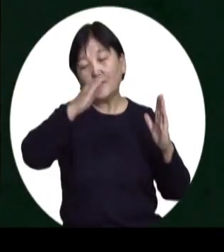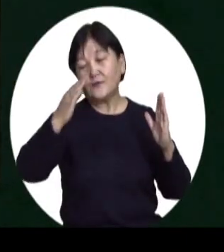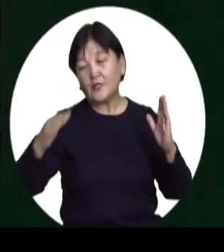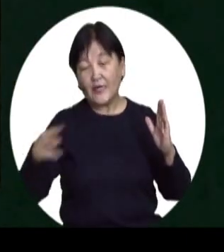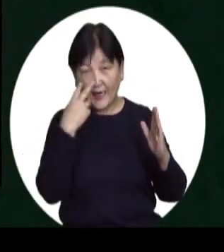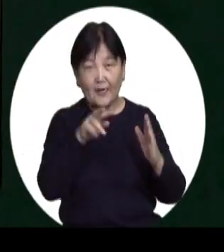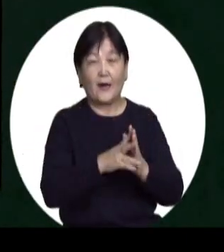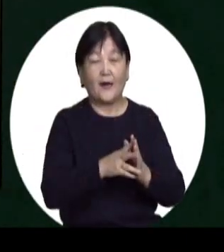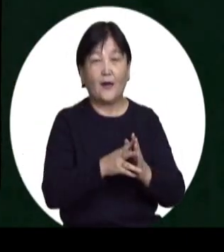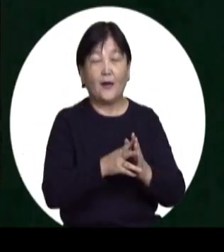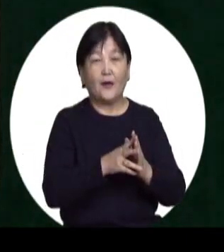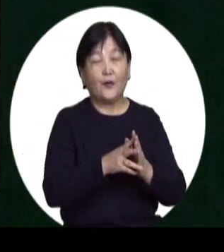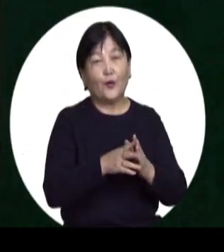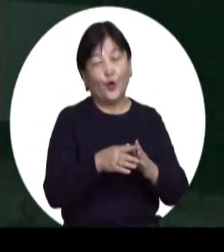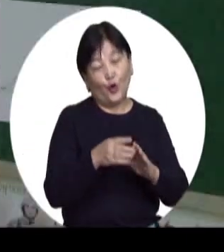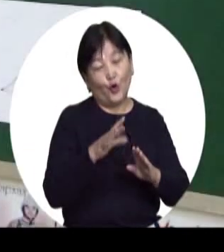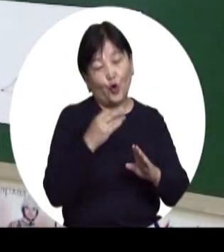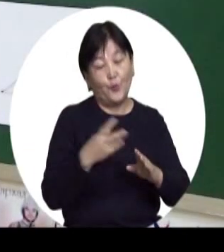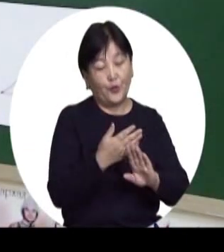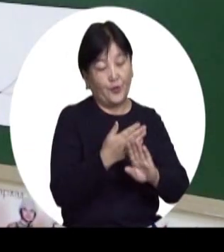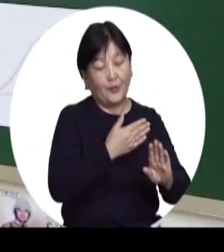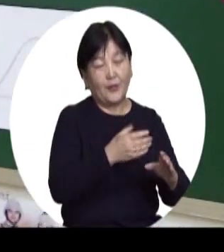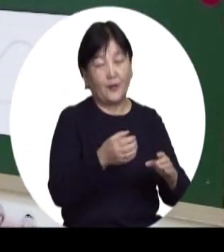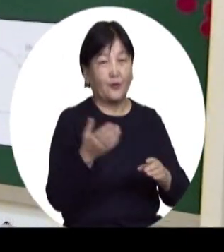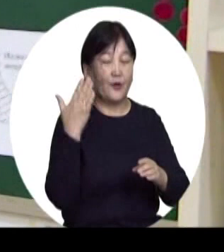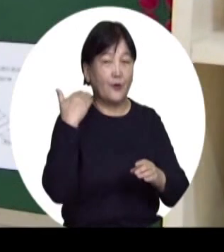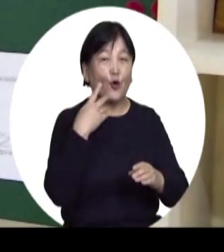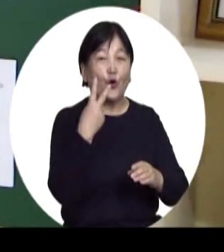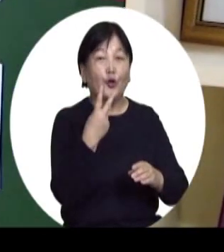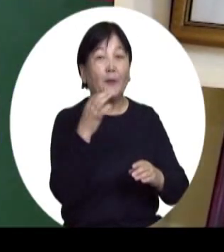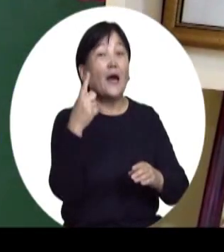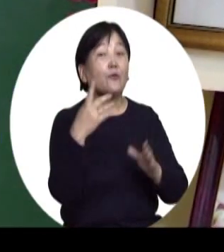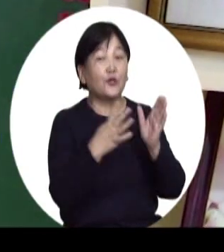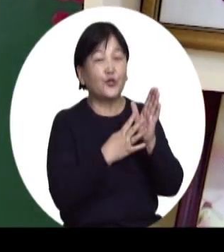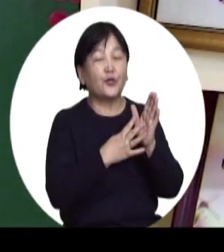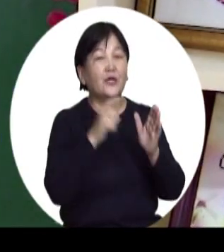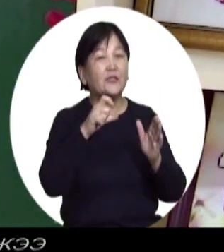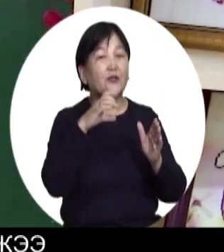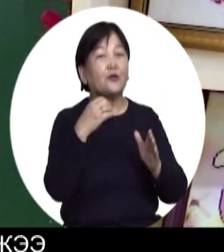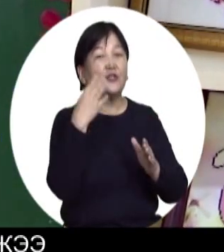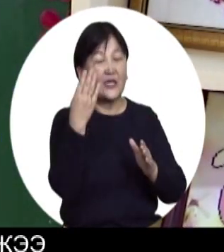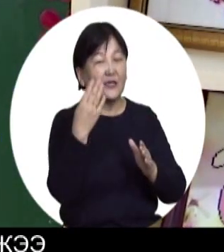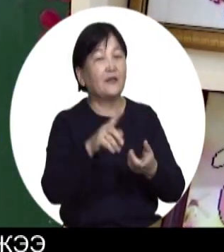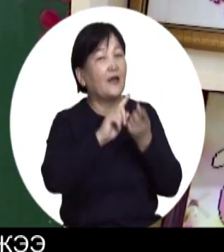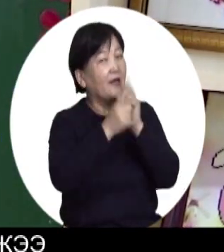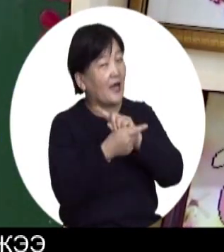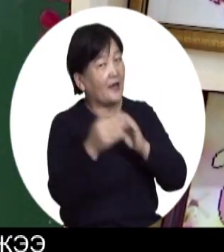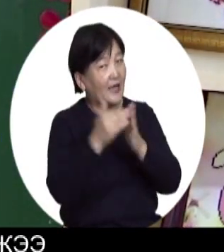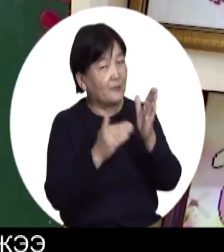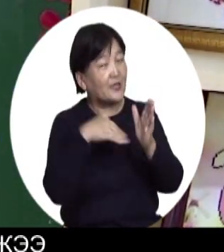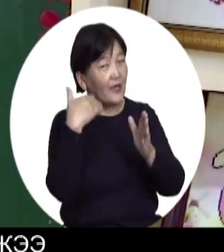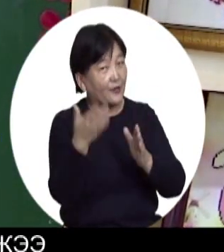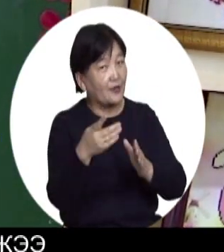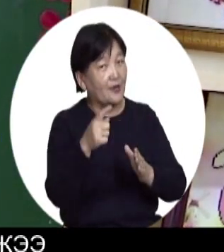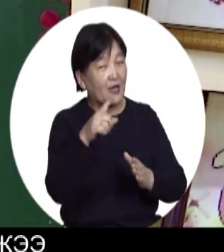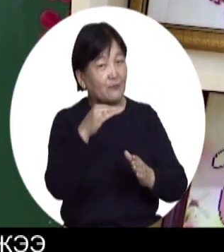тэгэхээр энийг одоо төрөөнийхөө нэг өмнө авсан эзэлтийн өрхөө шалгалтын жишээн дээр хөрвүүлээ тайлбарлаад үзье. Хэвтэй тэнхлэгтэй хэмжээс доно